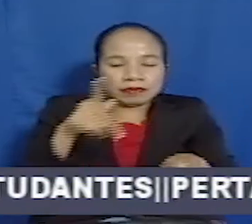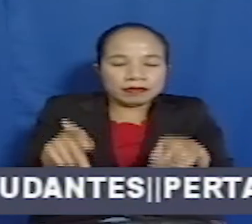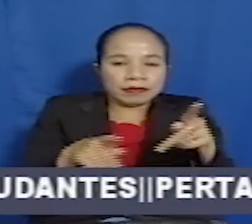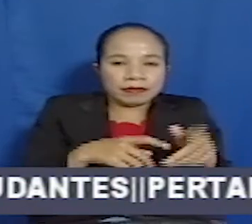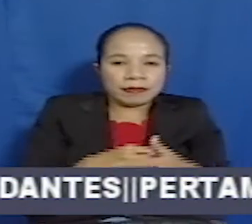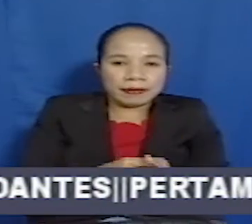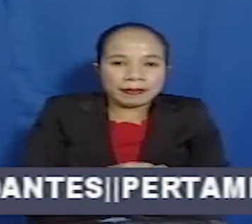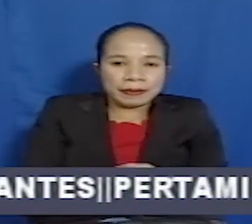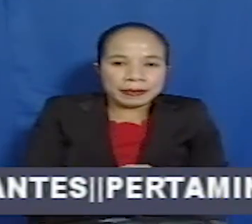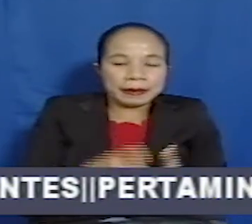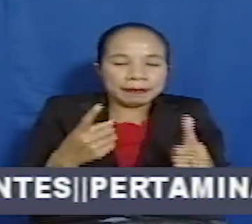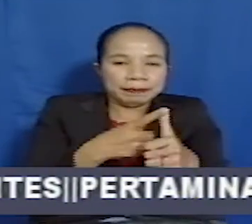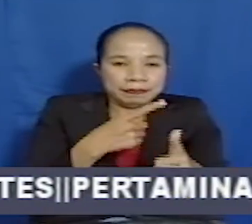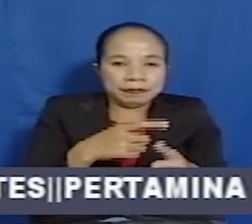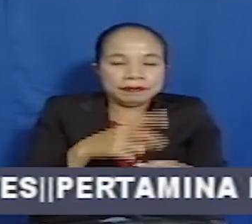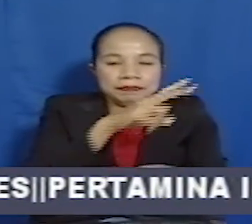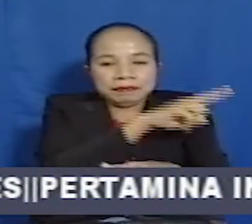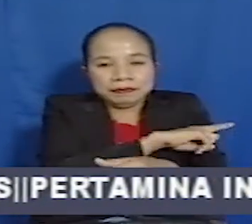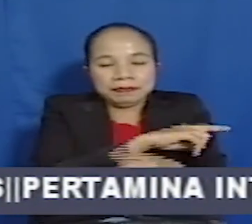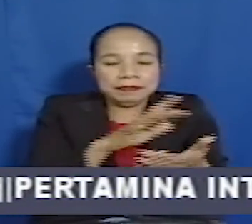ininia ida permiru dozi ne